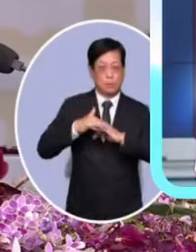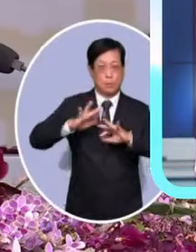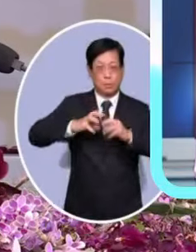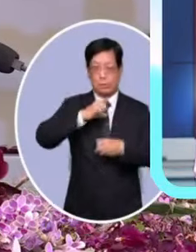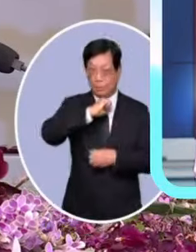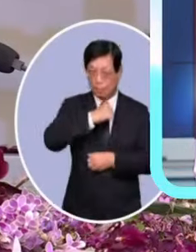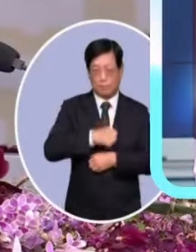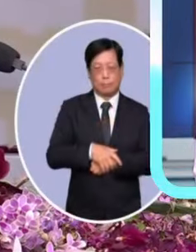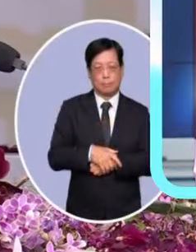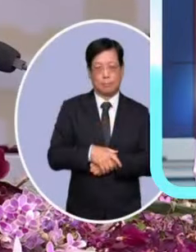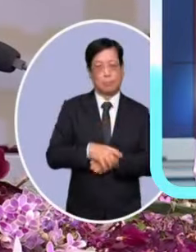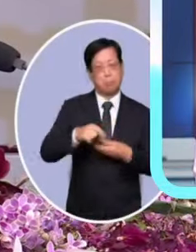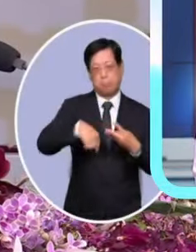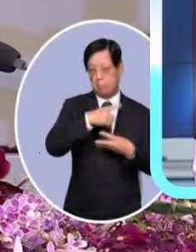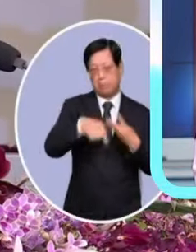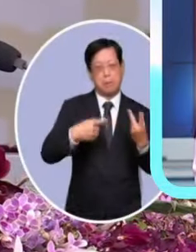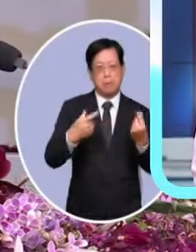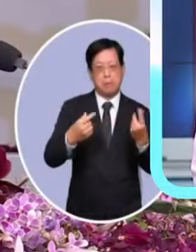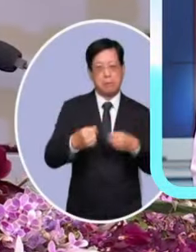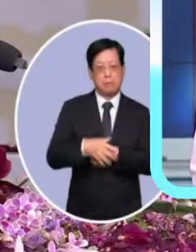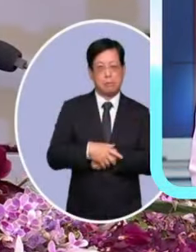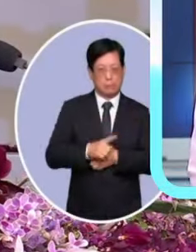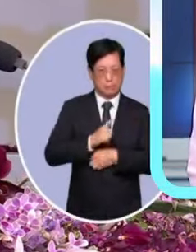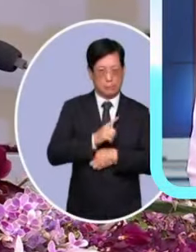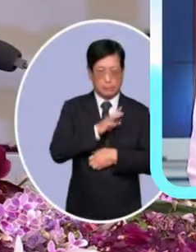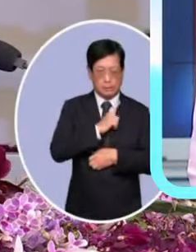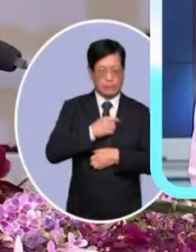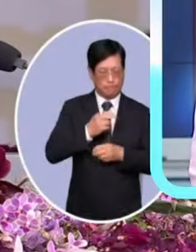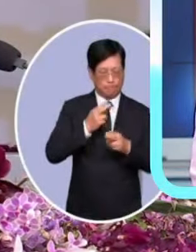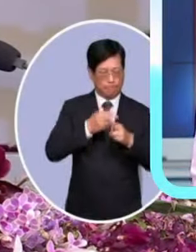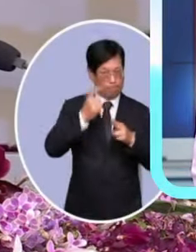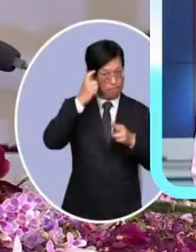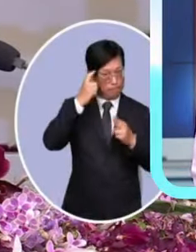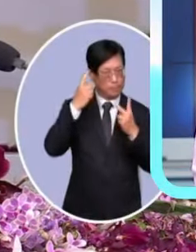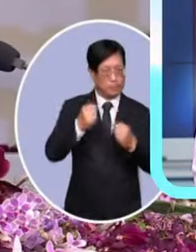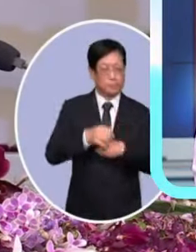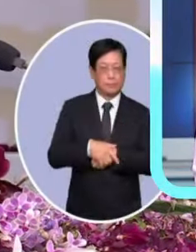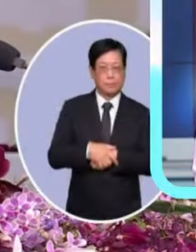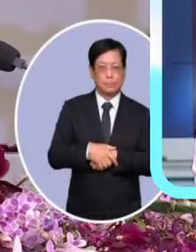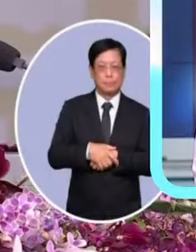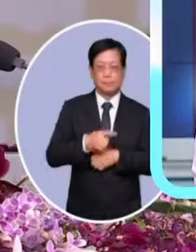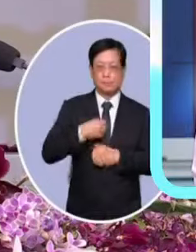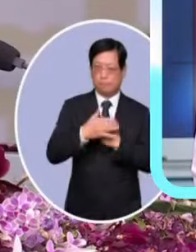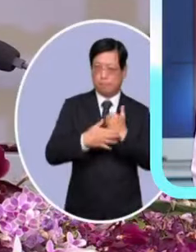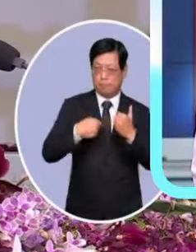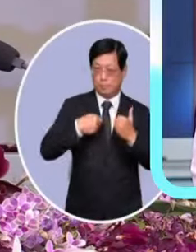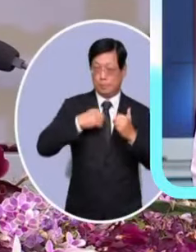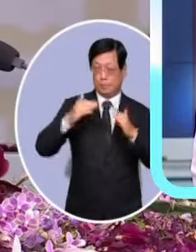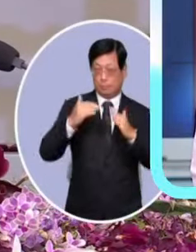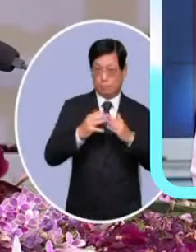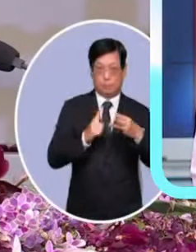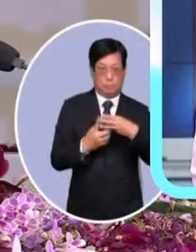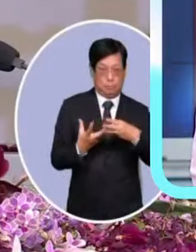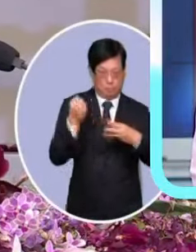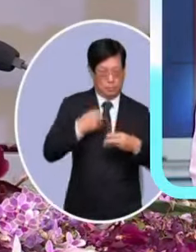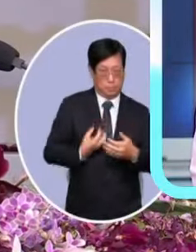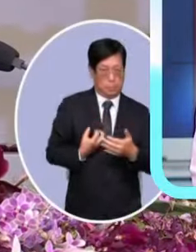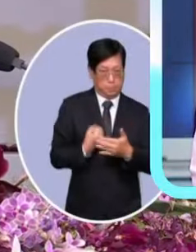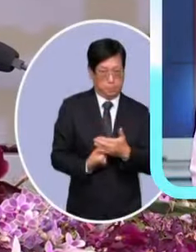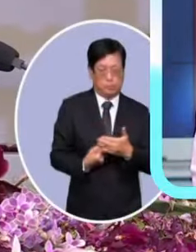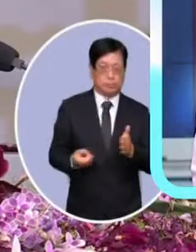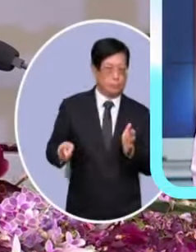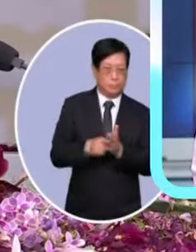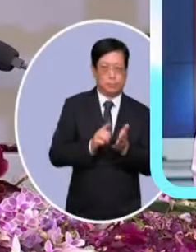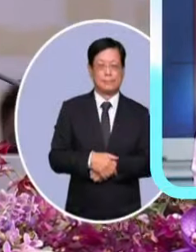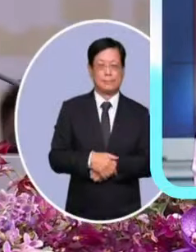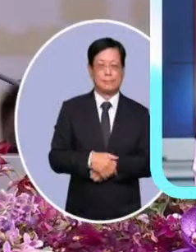边了，去讲什么，祖国是中国啦，中华民族啦，都不会去搭上边